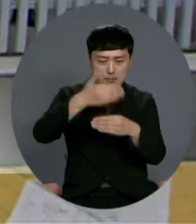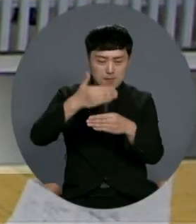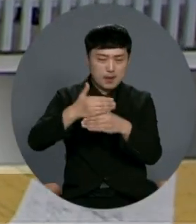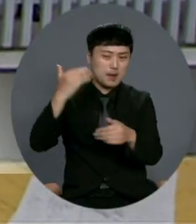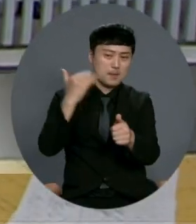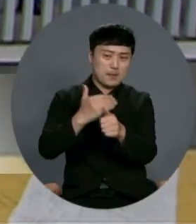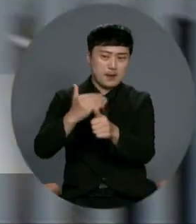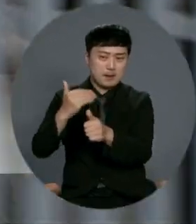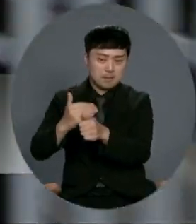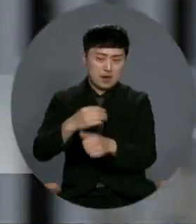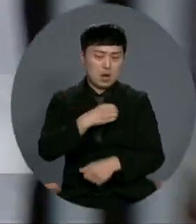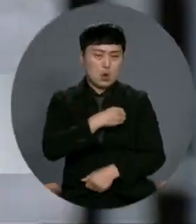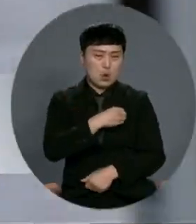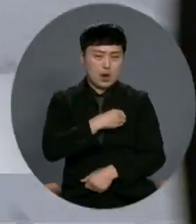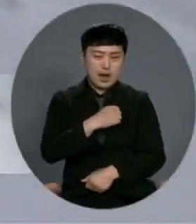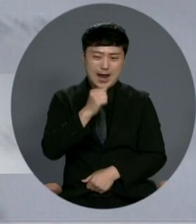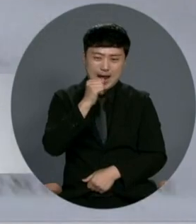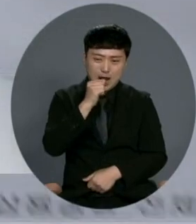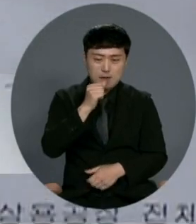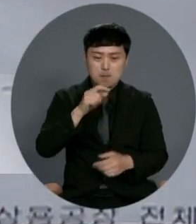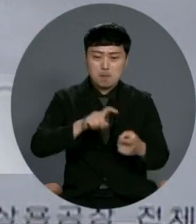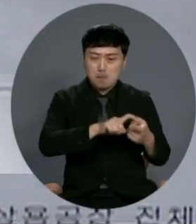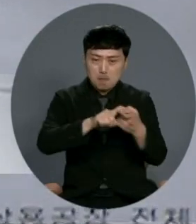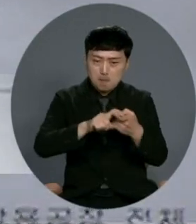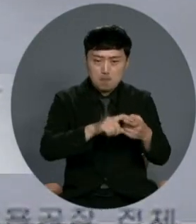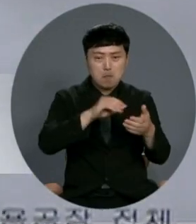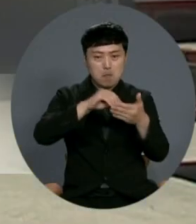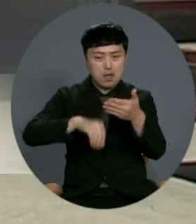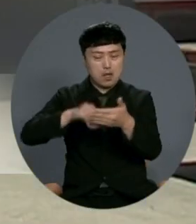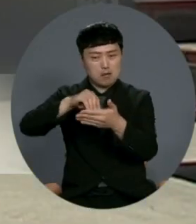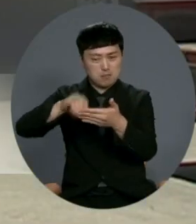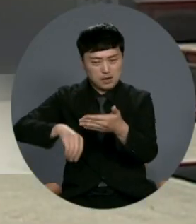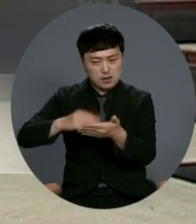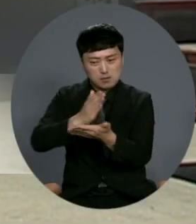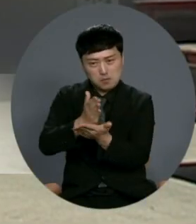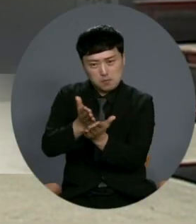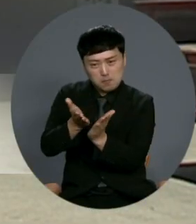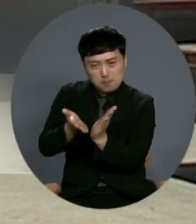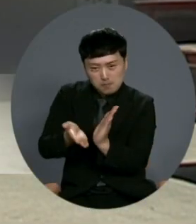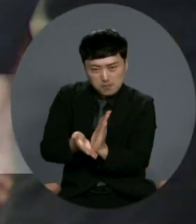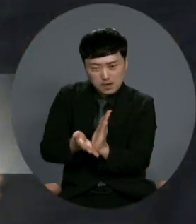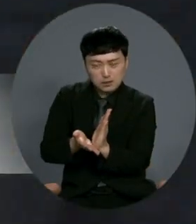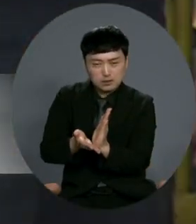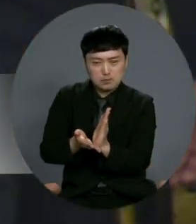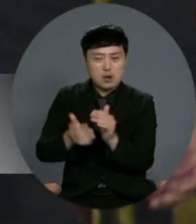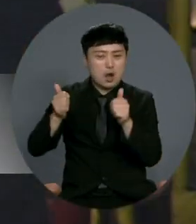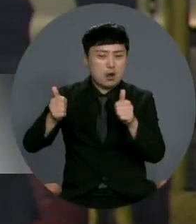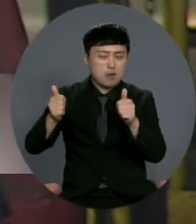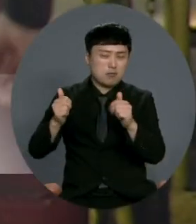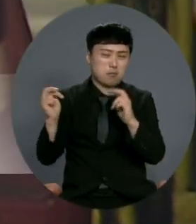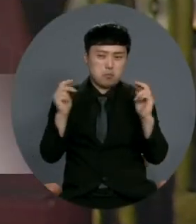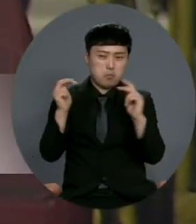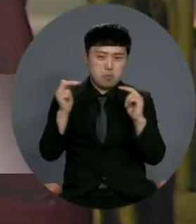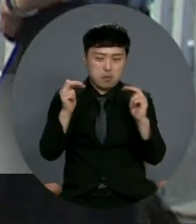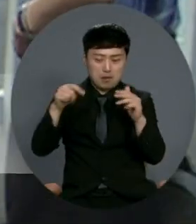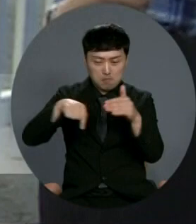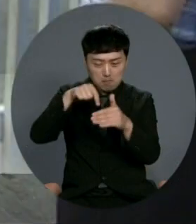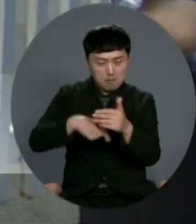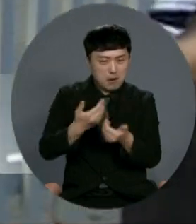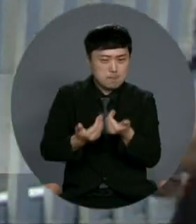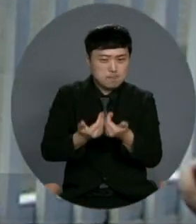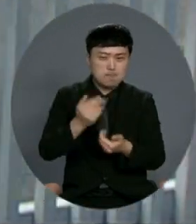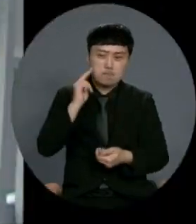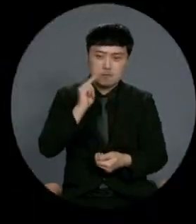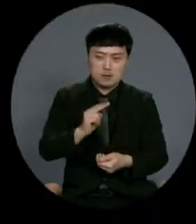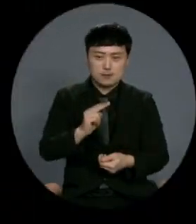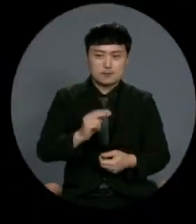해고로 조합원들은 금속노조를 탈퇴해 기업별 노조로 조직을 바꿨고 이 일로 법정 다툼은 물론 내부 갈등까지